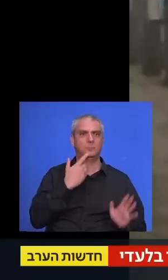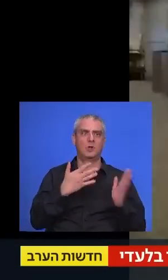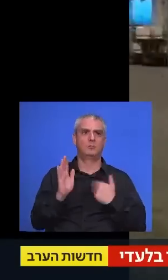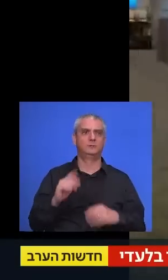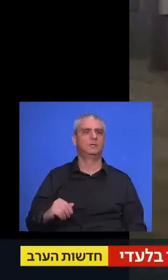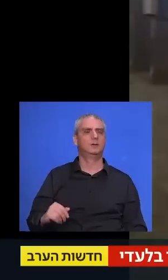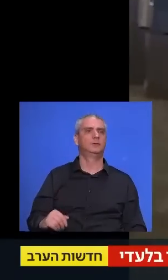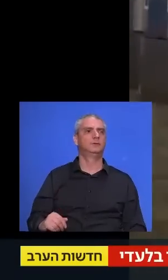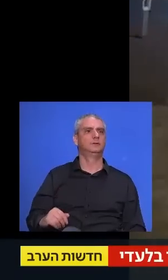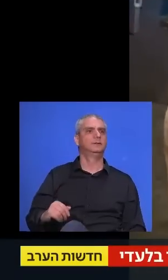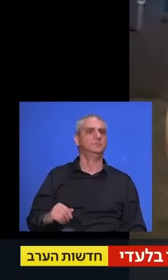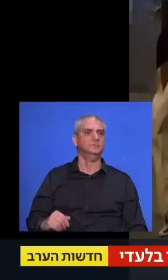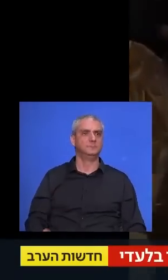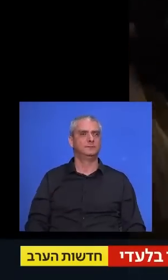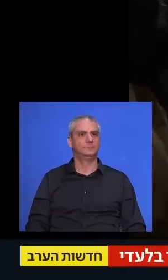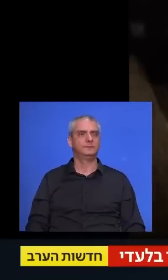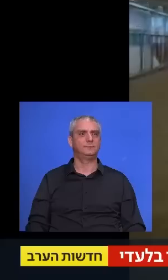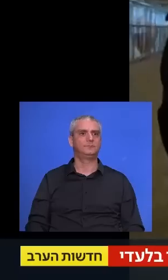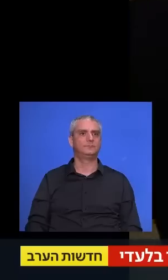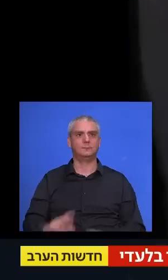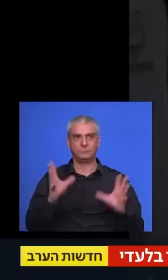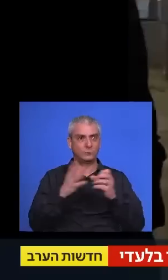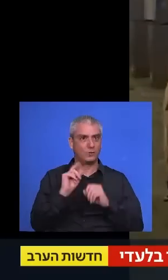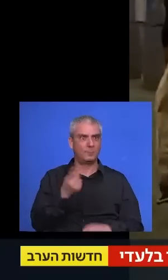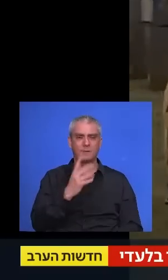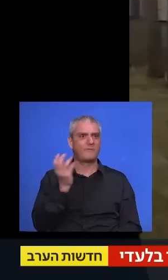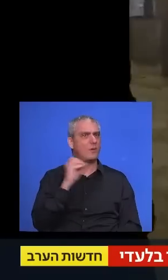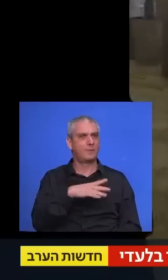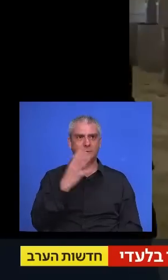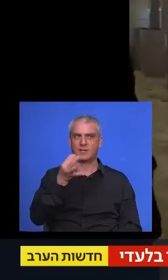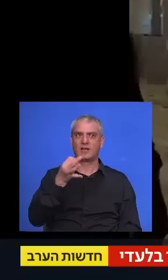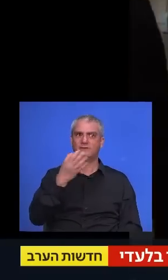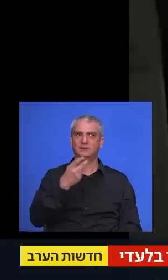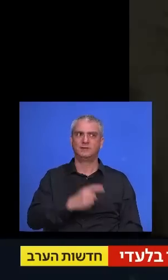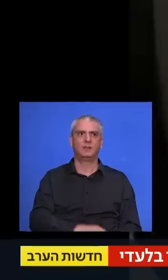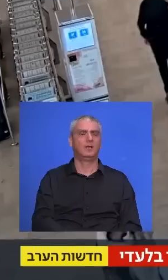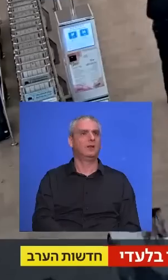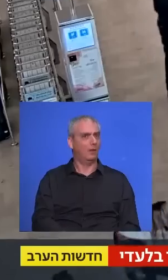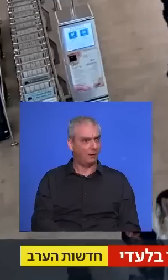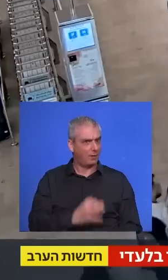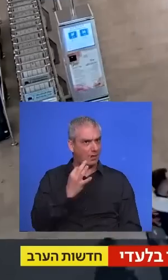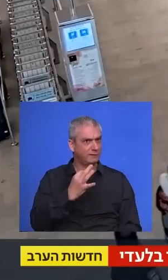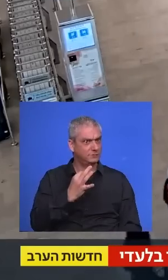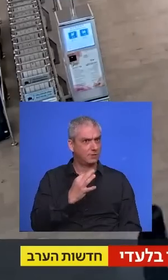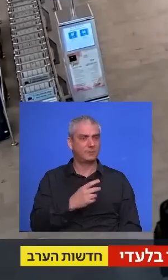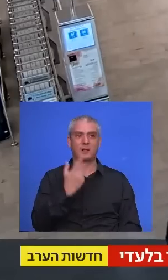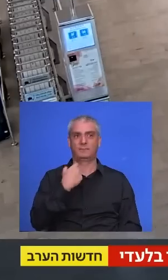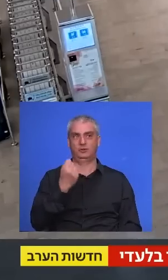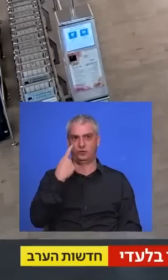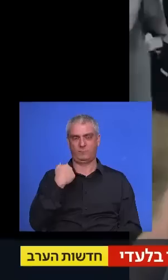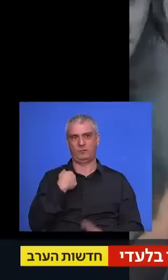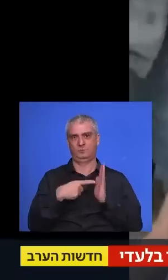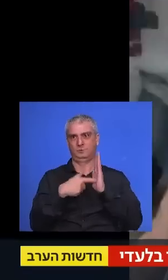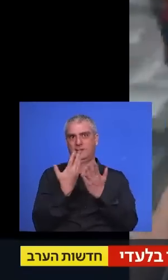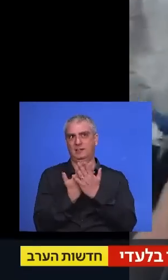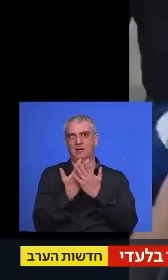הכל בסדר? כולכם ביחד? מאיפה הגעתם? קפריסין? בשבוע שעבר הבאנו את התיעוד